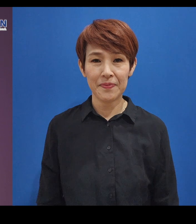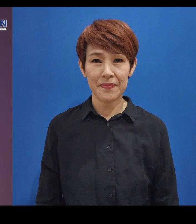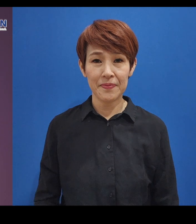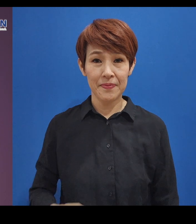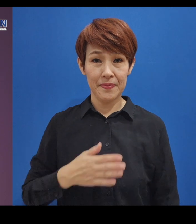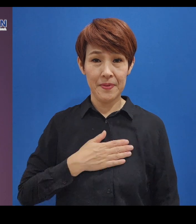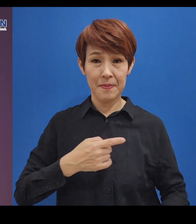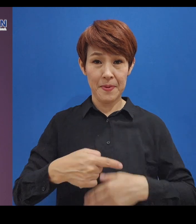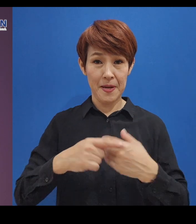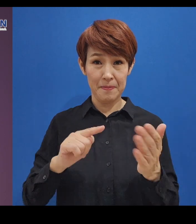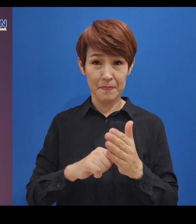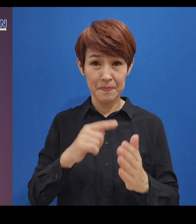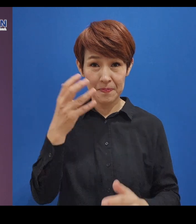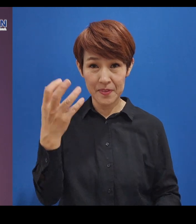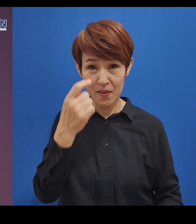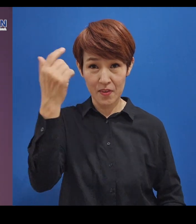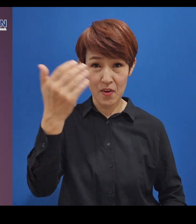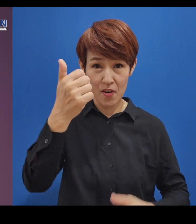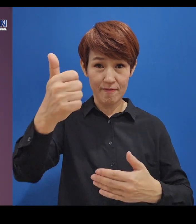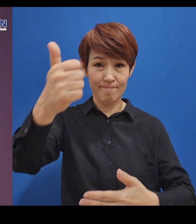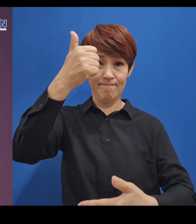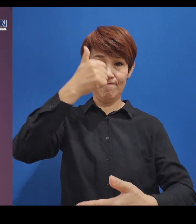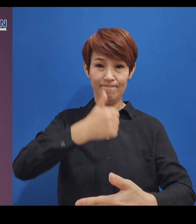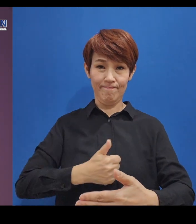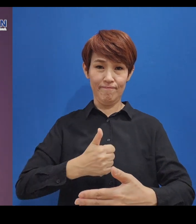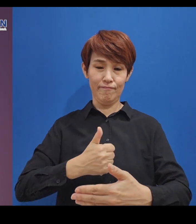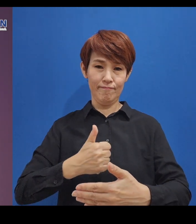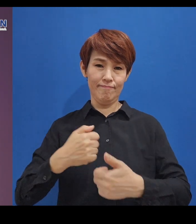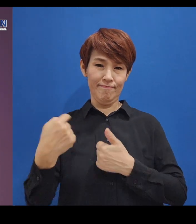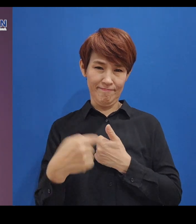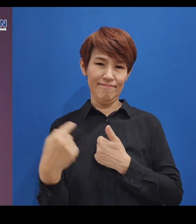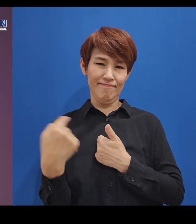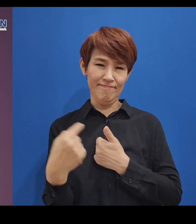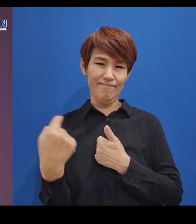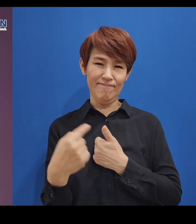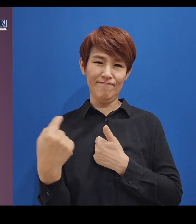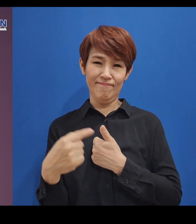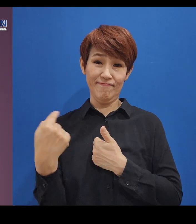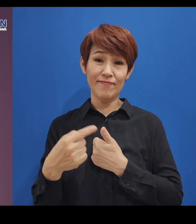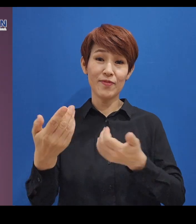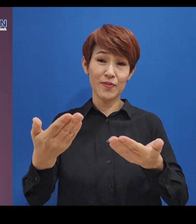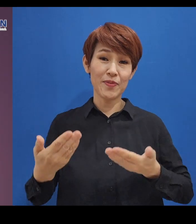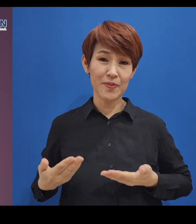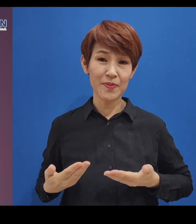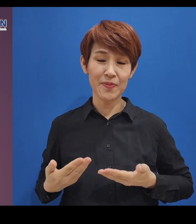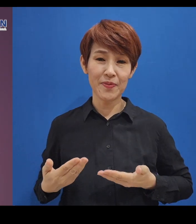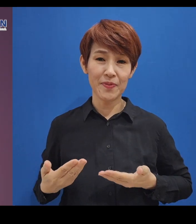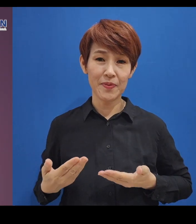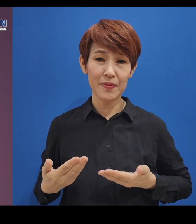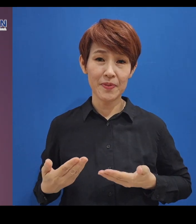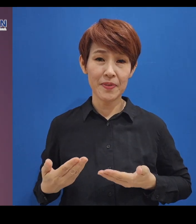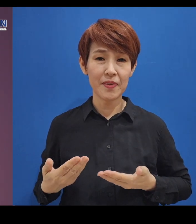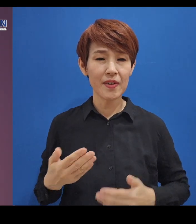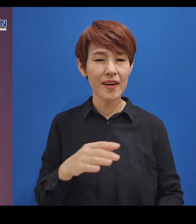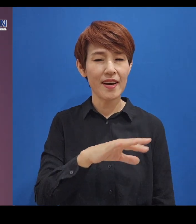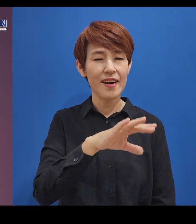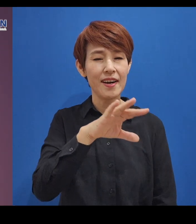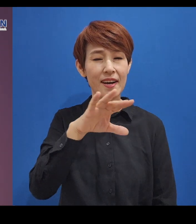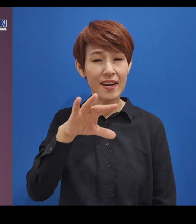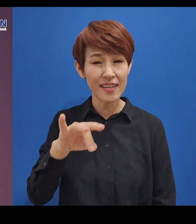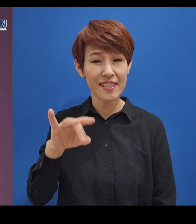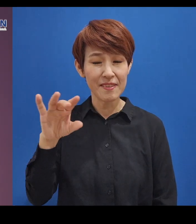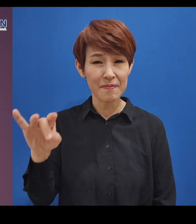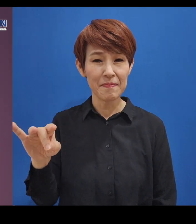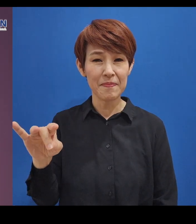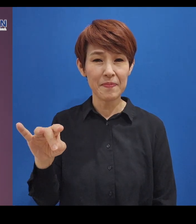내 마음 속으로 쏙 입주하셔가지고 일마다 때마다 가르치시는 거예요. 근데 개 중에 아빠 엄마